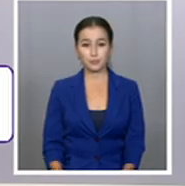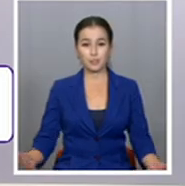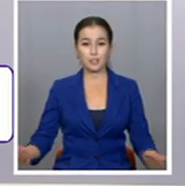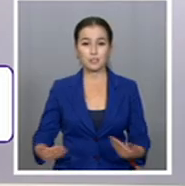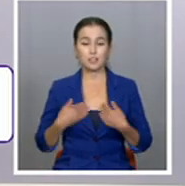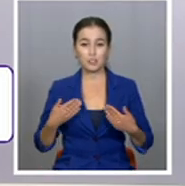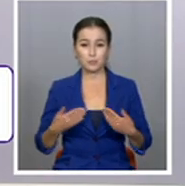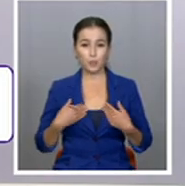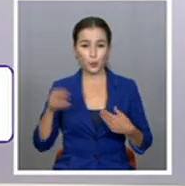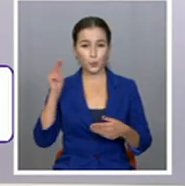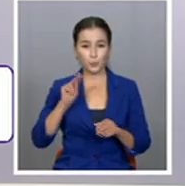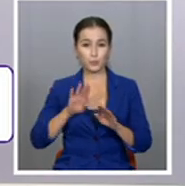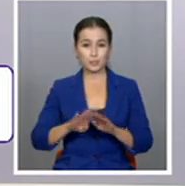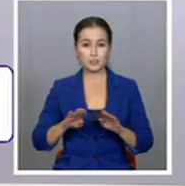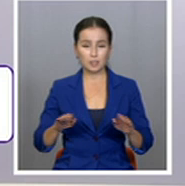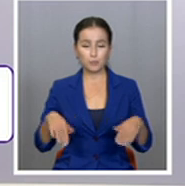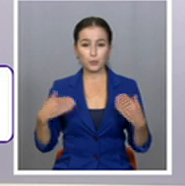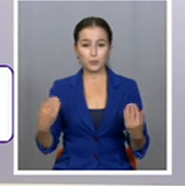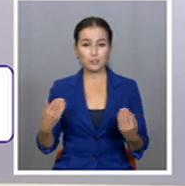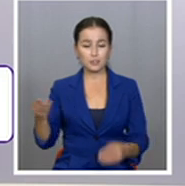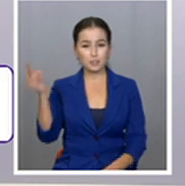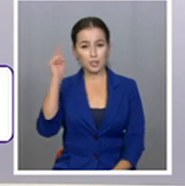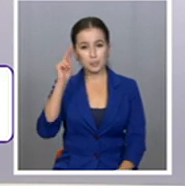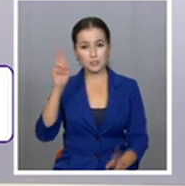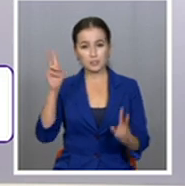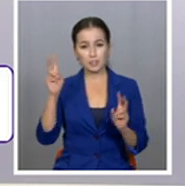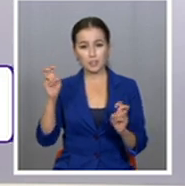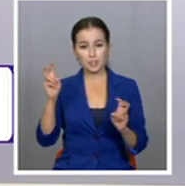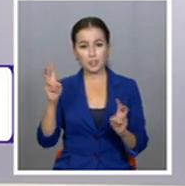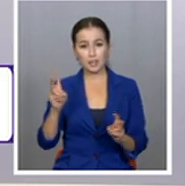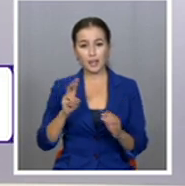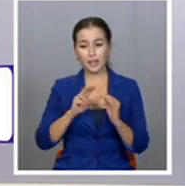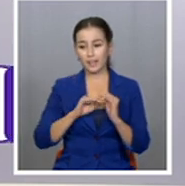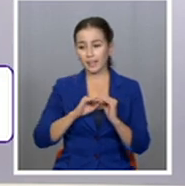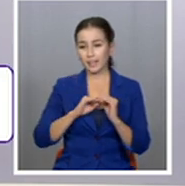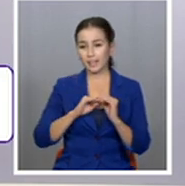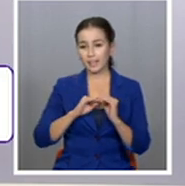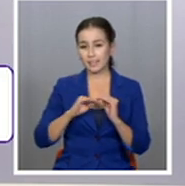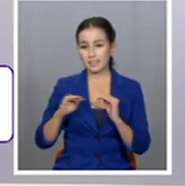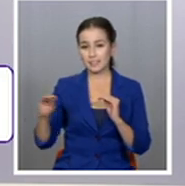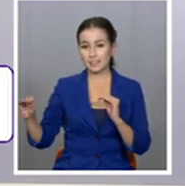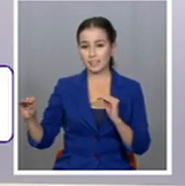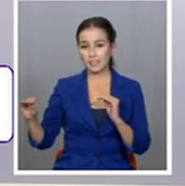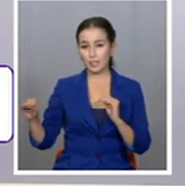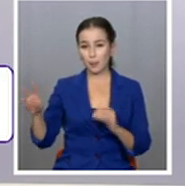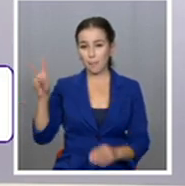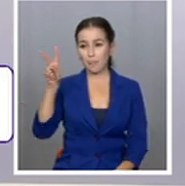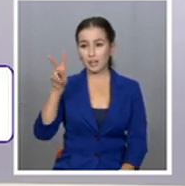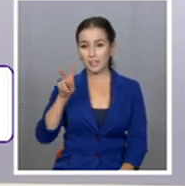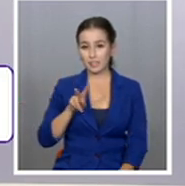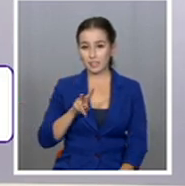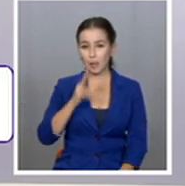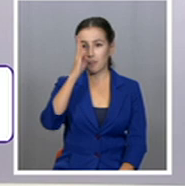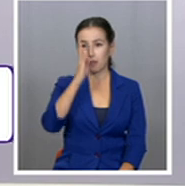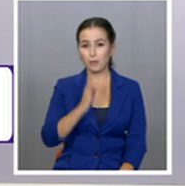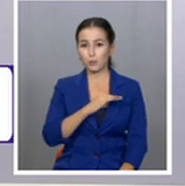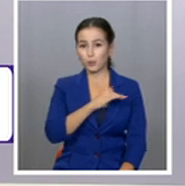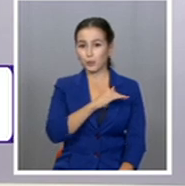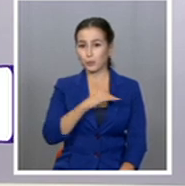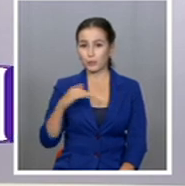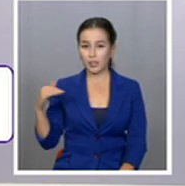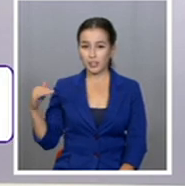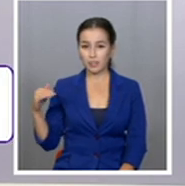Сәлеметсіздер ме, оқушылар? Бүгінгі сабағымыздың тақырыбы кеңістіктегі параллелдік және перпендикулярлық қайталау